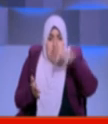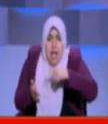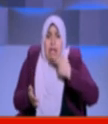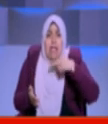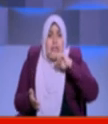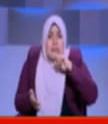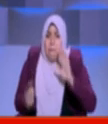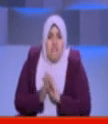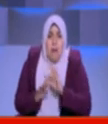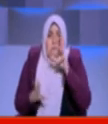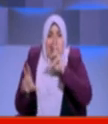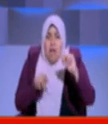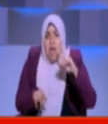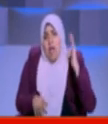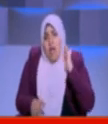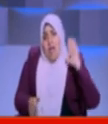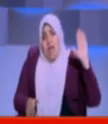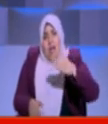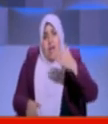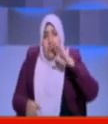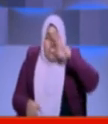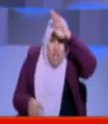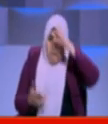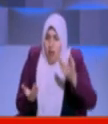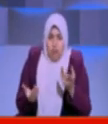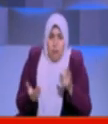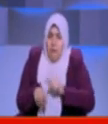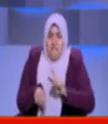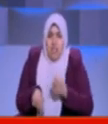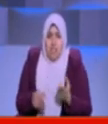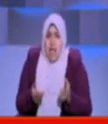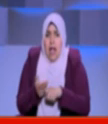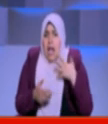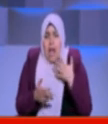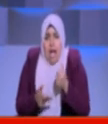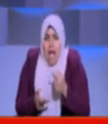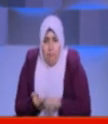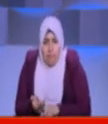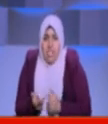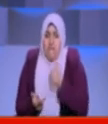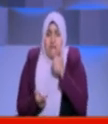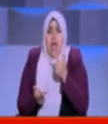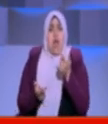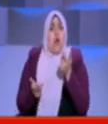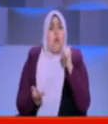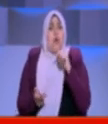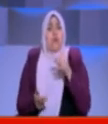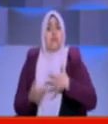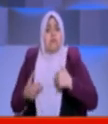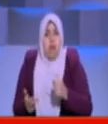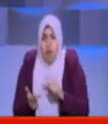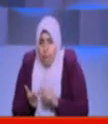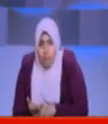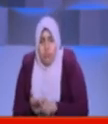سوف تجرى الانتخابات ما بعد انتهاء ما بدأ به السيد عادل عبد المهدي والكاظمي إذا